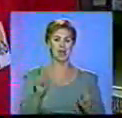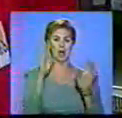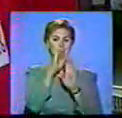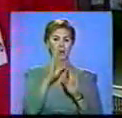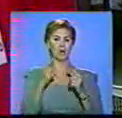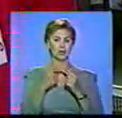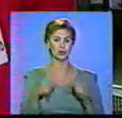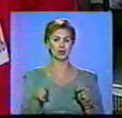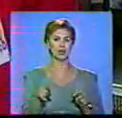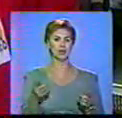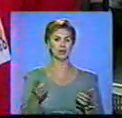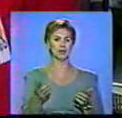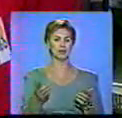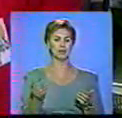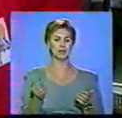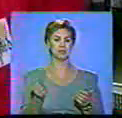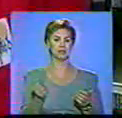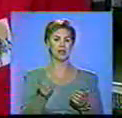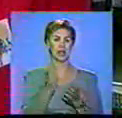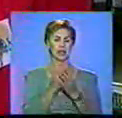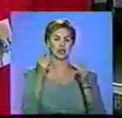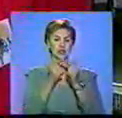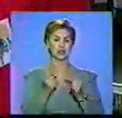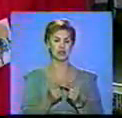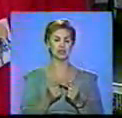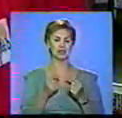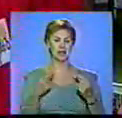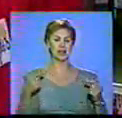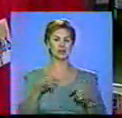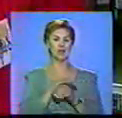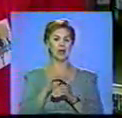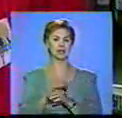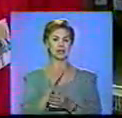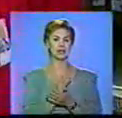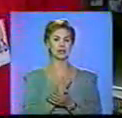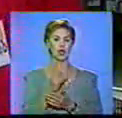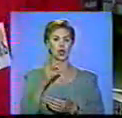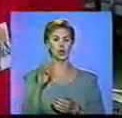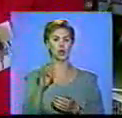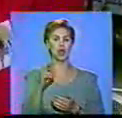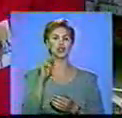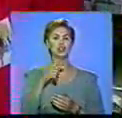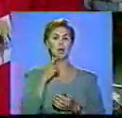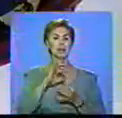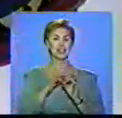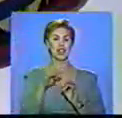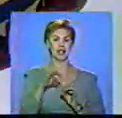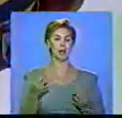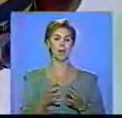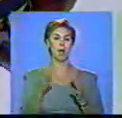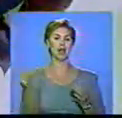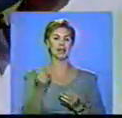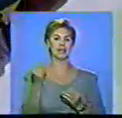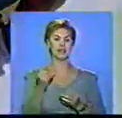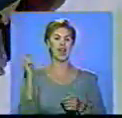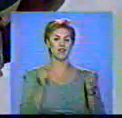вот из-за рельефа есть, ну, соответствующие потоки, сложные достаточно. Но чем сложнее, тем интереснее. Также на